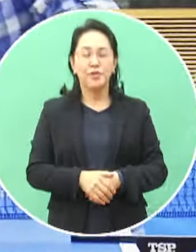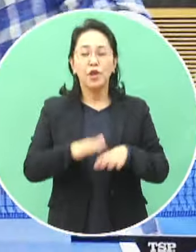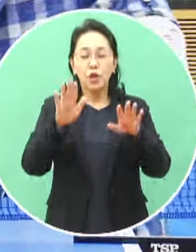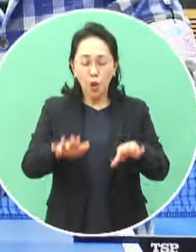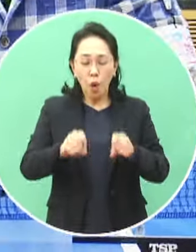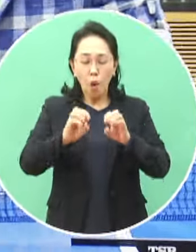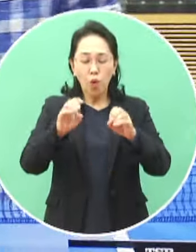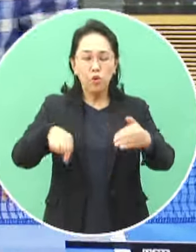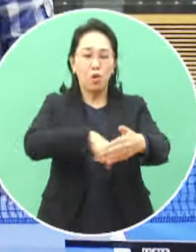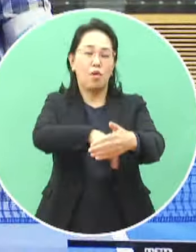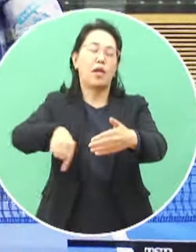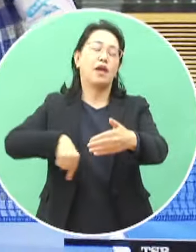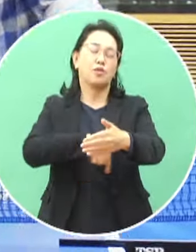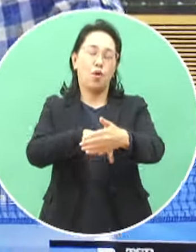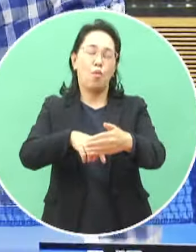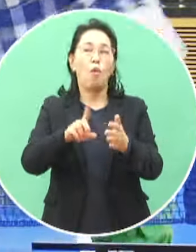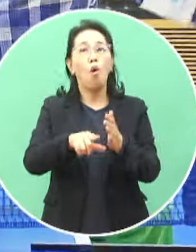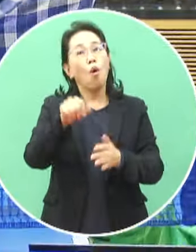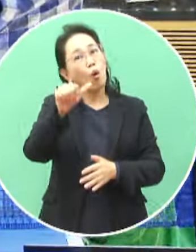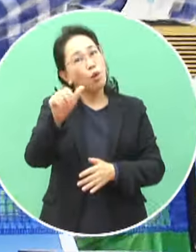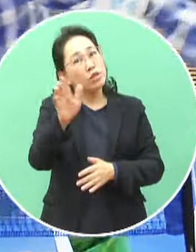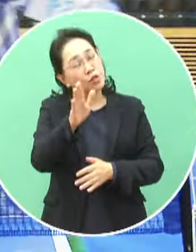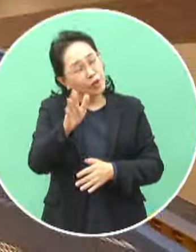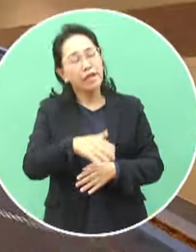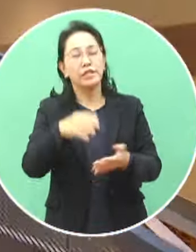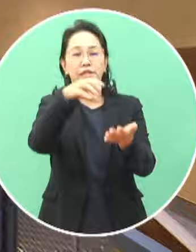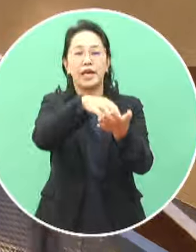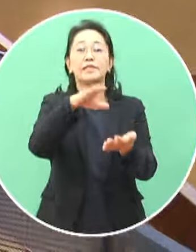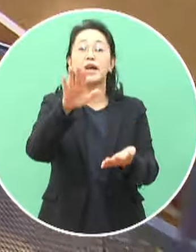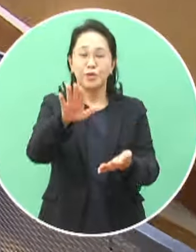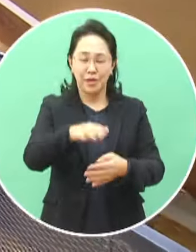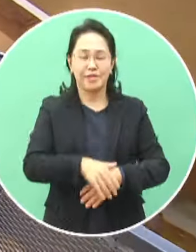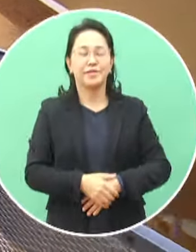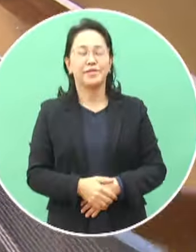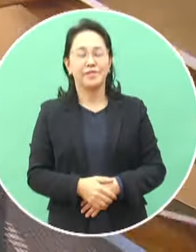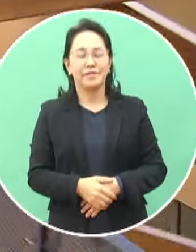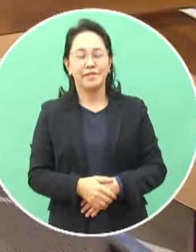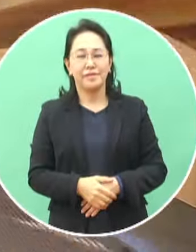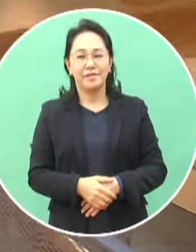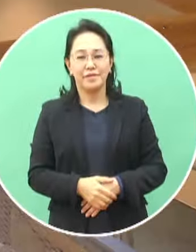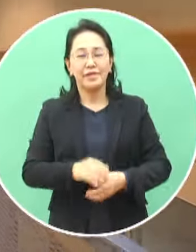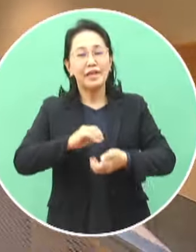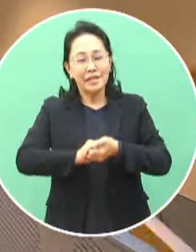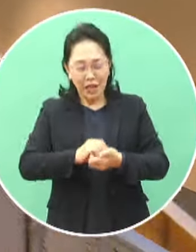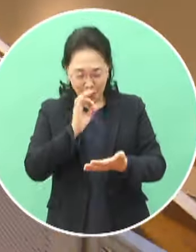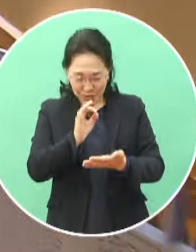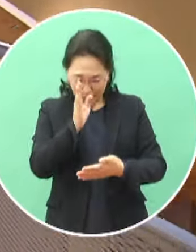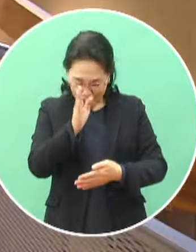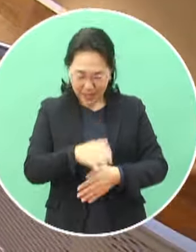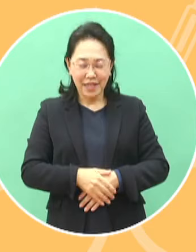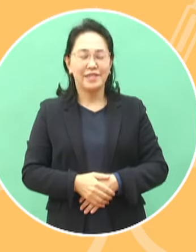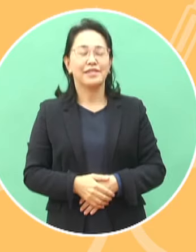日放送の三重推しもこの後午後5時頃から掲載されます。ぜひご覧ください。